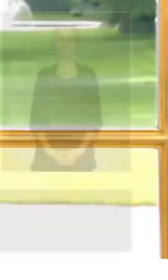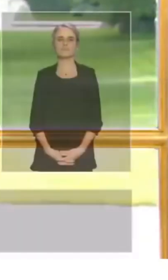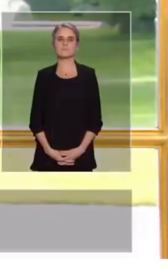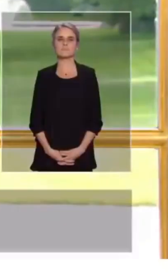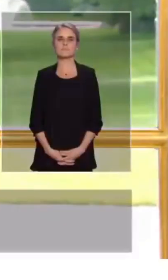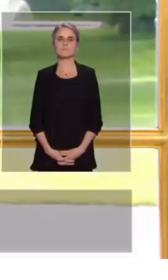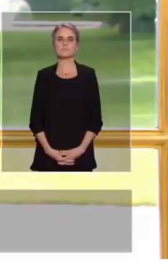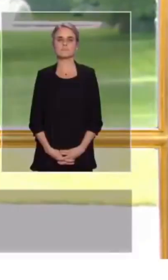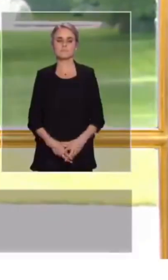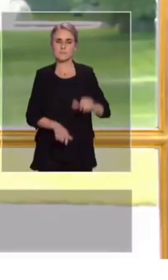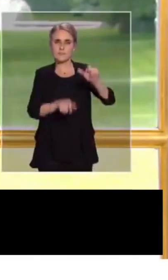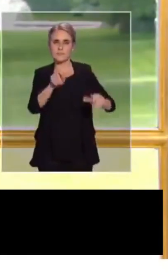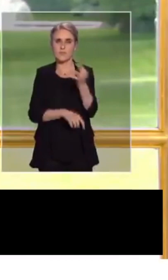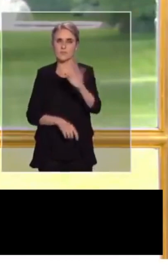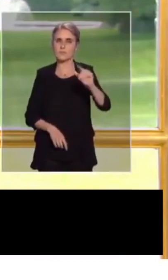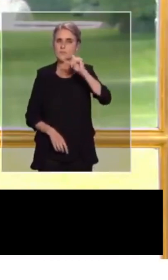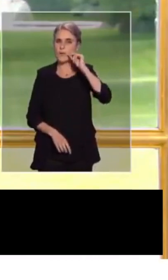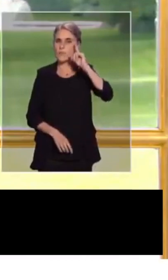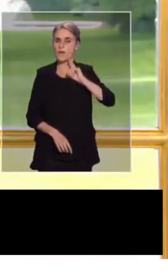français françaises